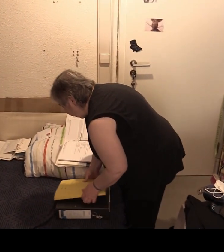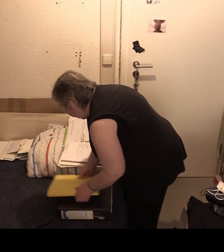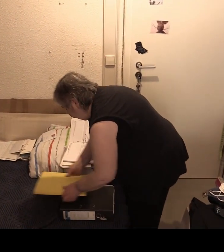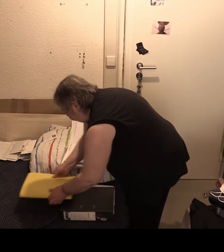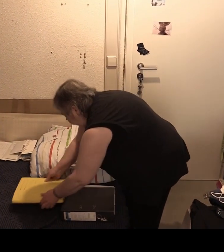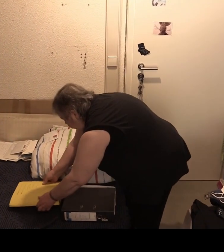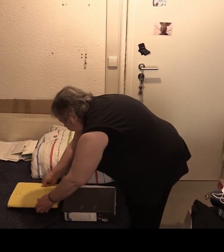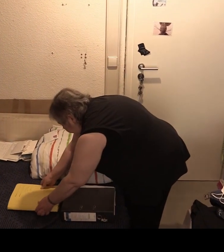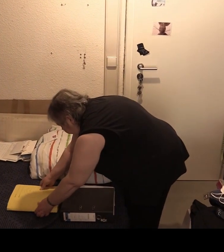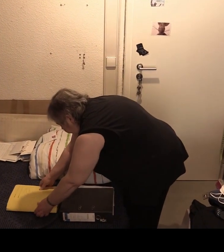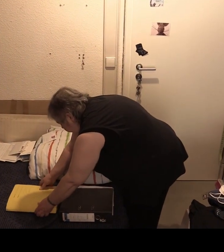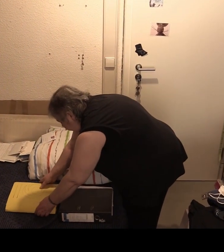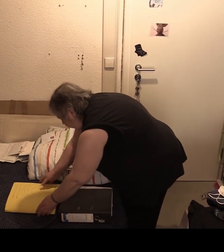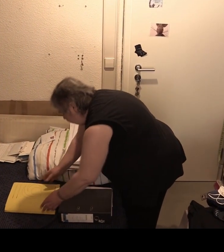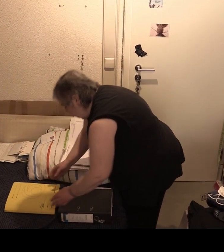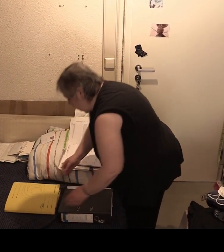Dort sortiert sie die Akten.